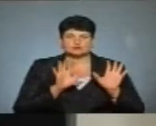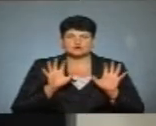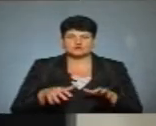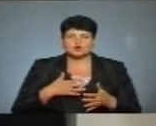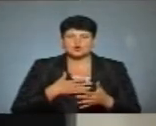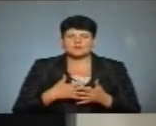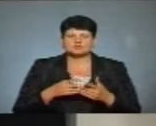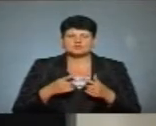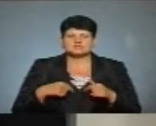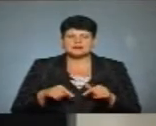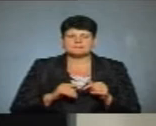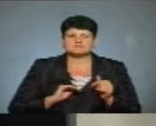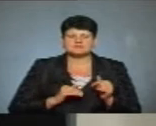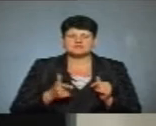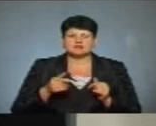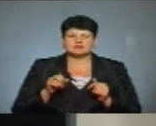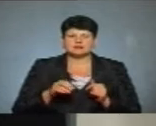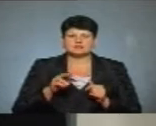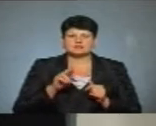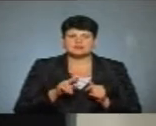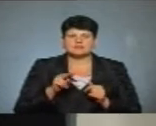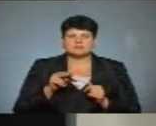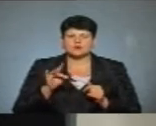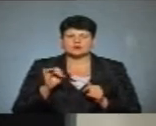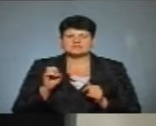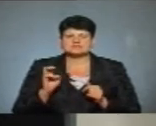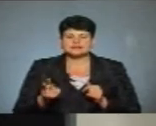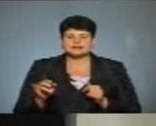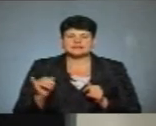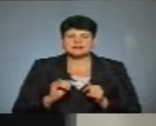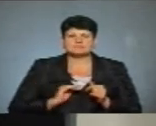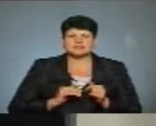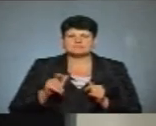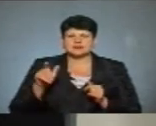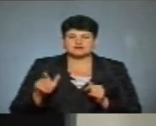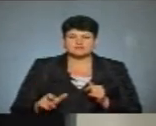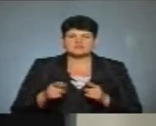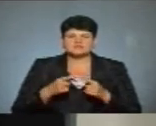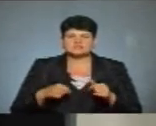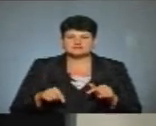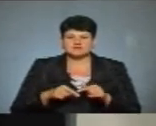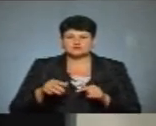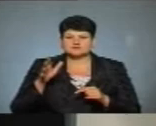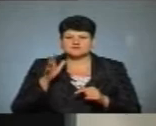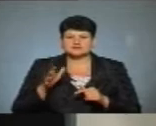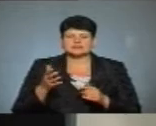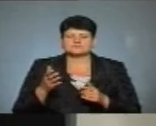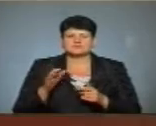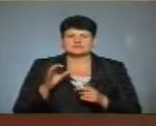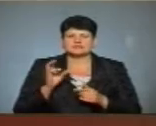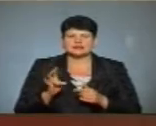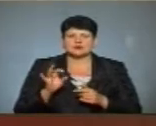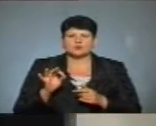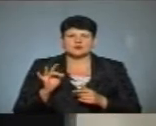громадської організації підприємці Галичини Ярослава Процик та підприємниця у сфері освітніх послуг, керівниця кіношколи Наталія